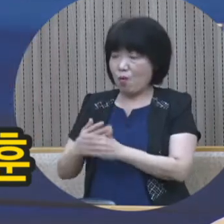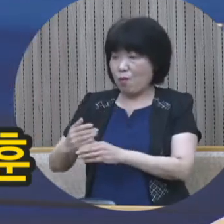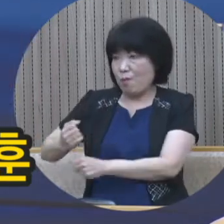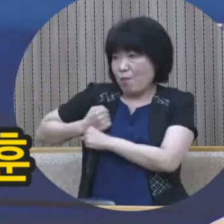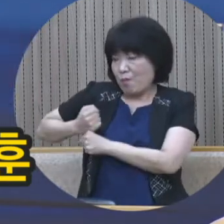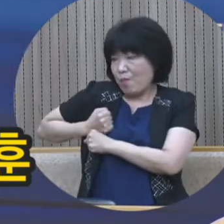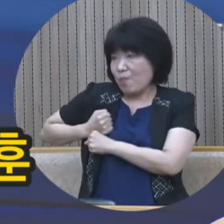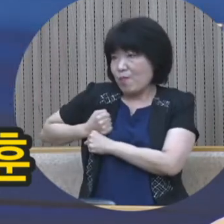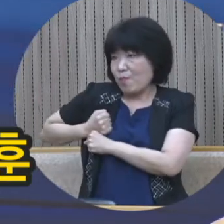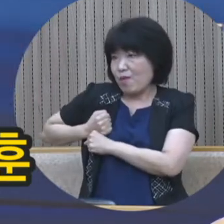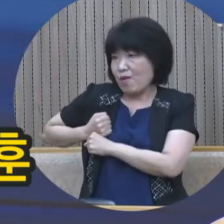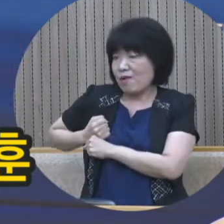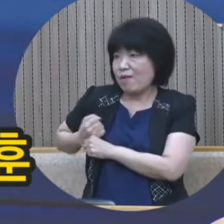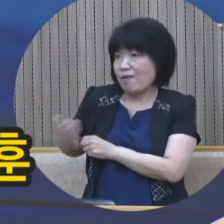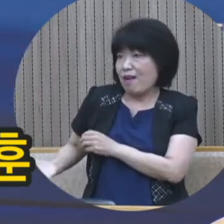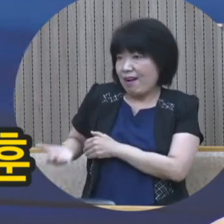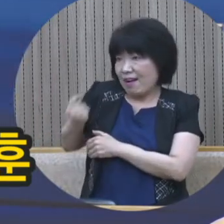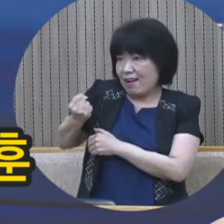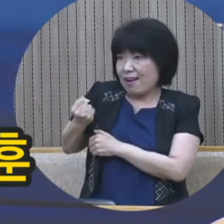다 동원해서